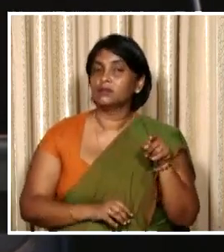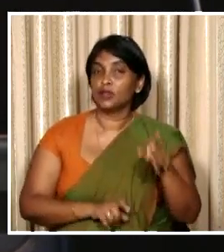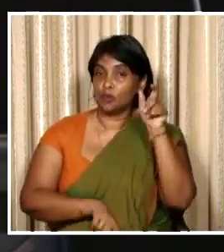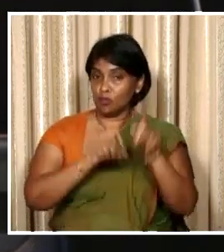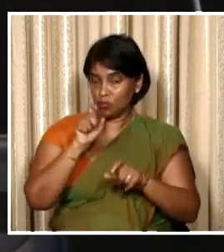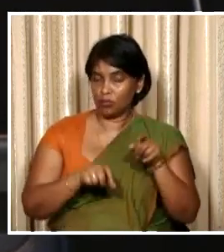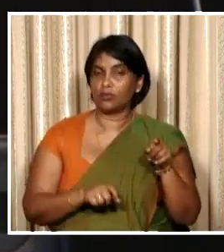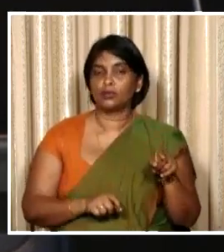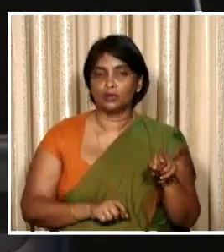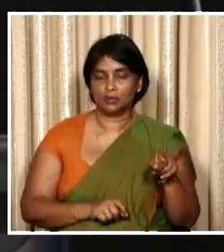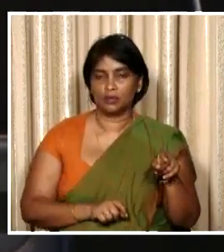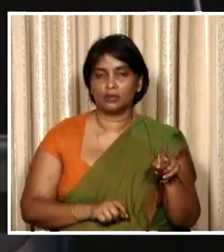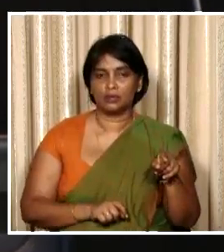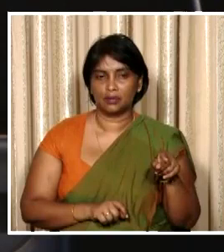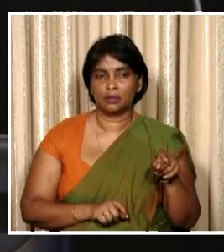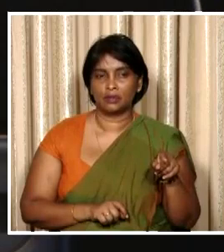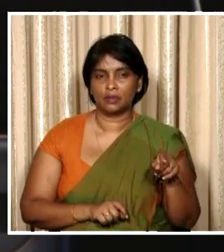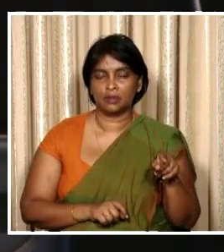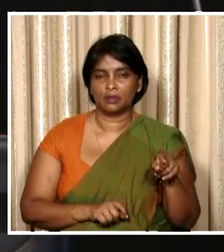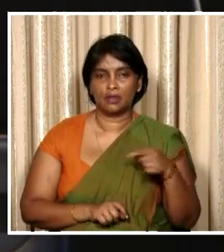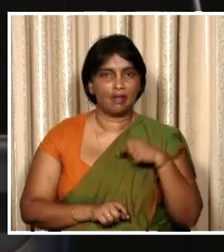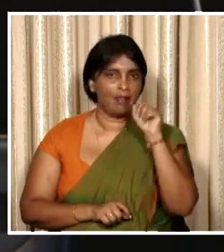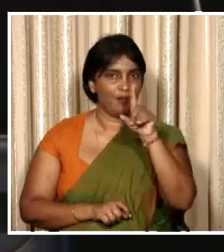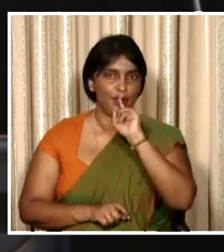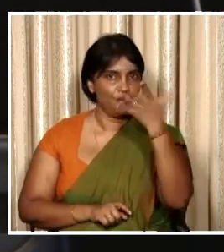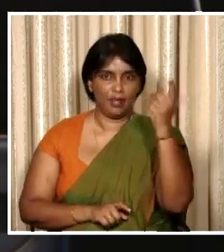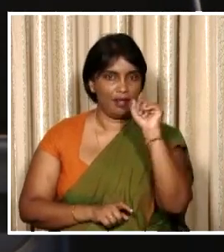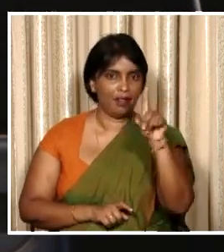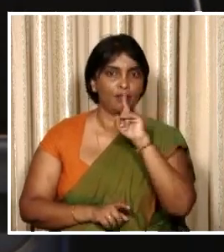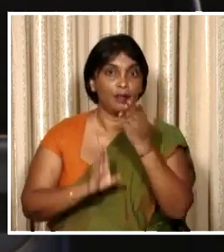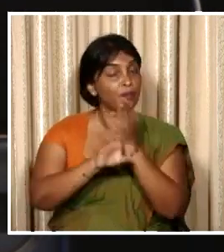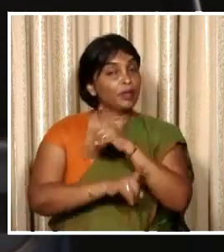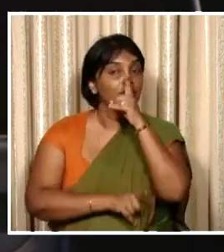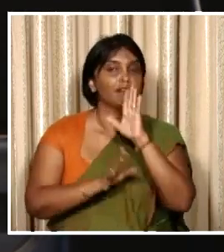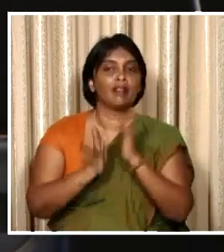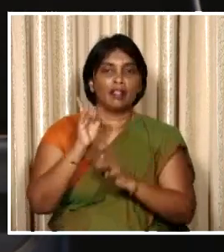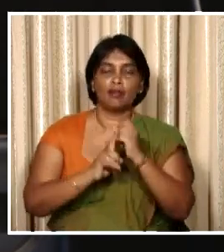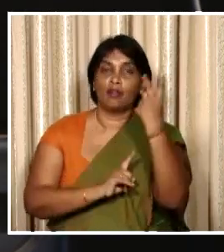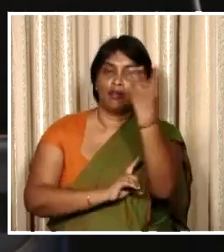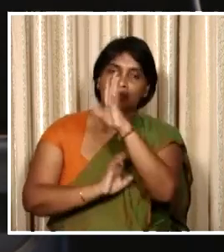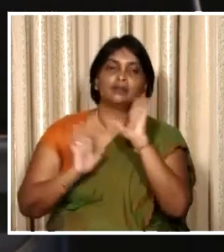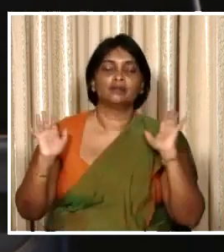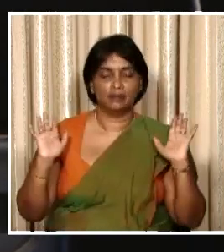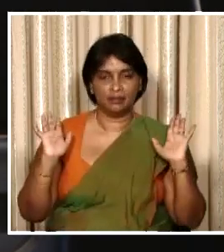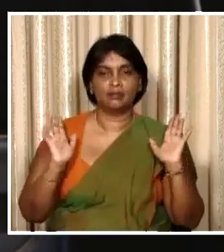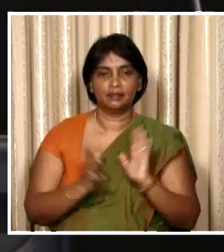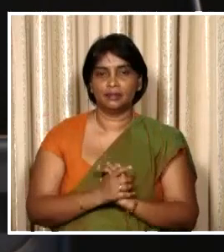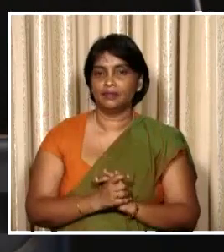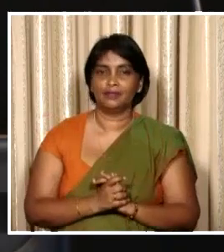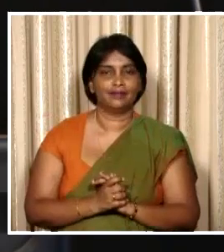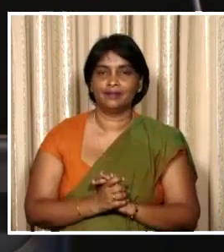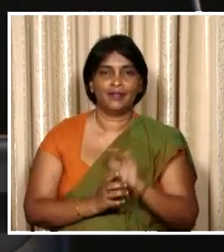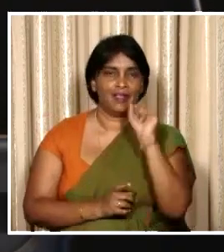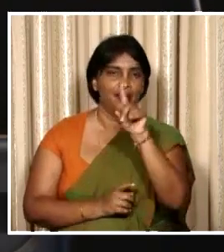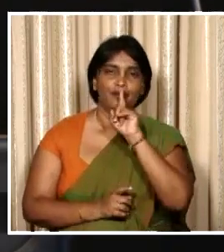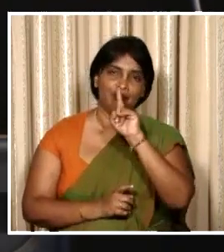පිරිස් නෑ. නම කිව්වේ නෑ. නම් කිව්වේ නෑ. ඉස්සල්ලා කතා කරපු මන්ත්‍රීතුමා ඉස්සල්ලා ගොඩක් මන්ත්‍රීරු කතා කරා. නම කිව්වේ නෑ. නෑ නෑ. ඔය